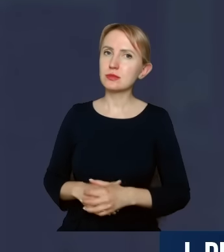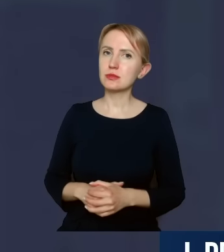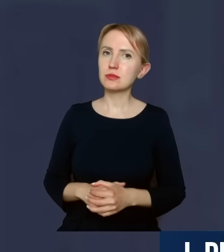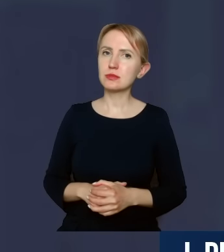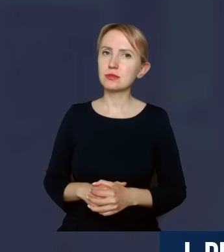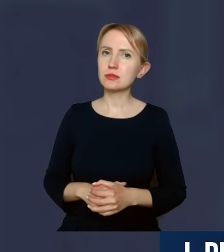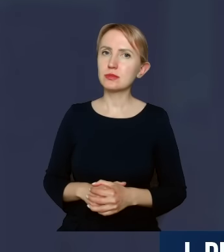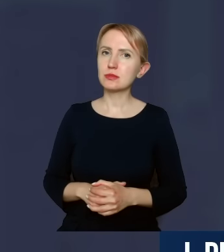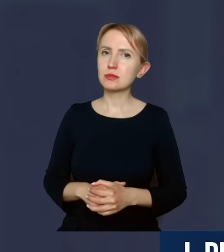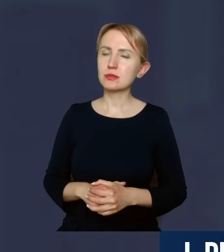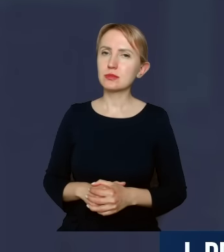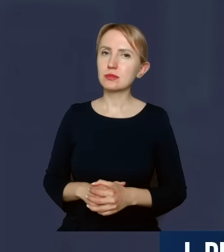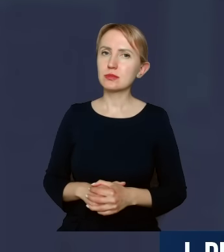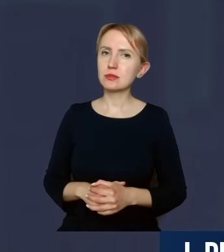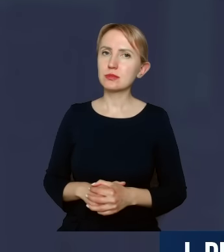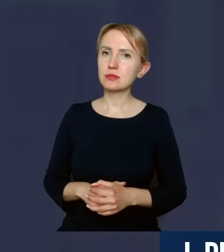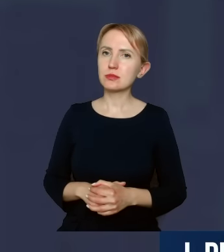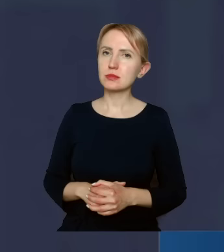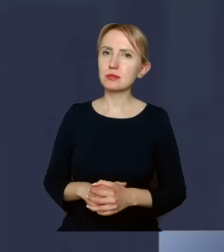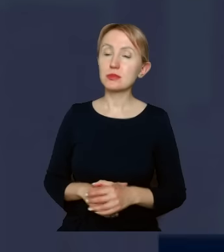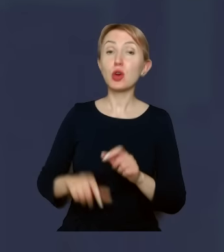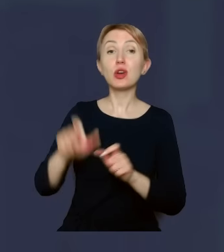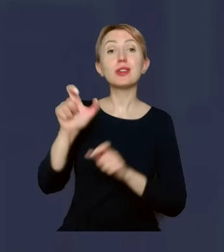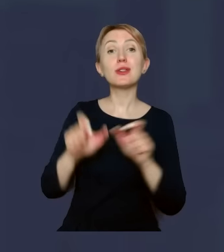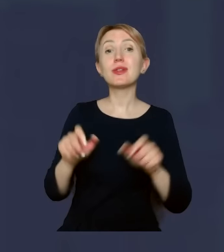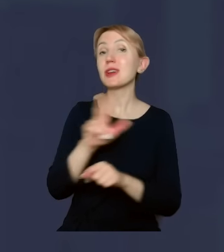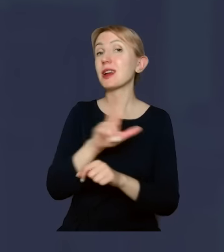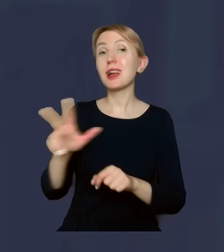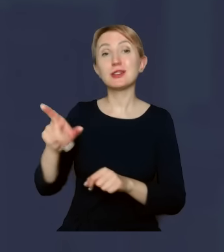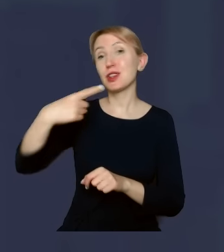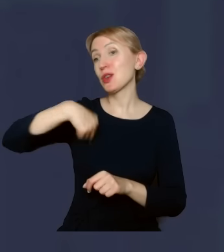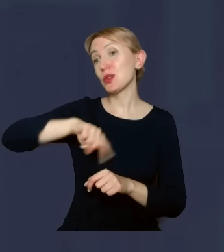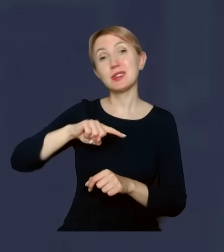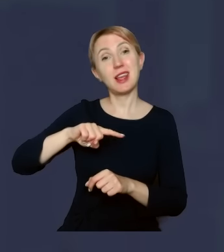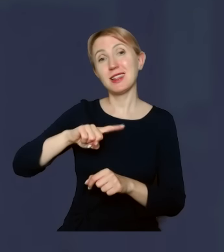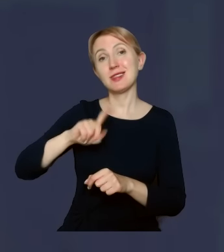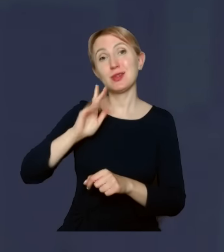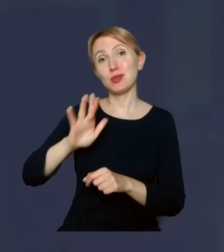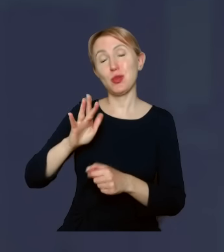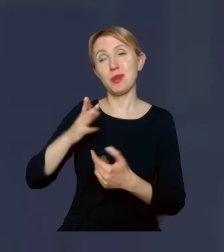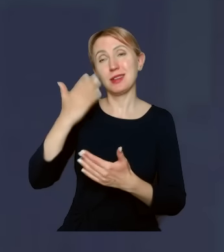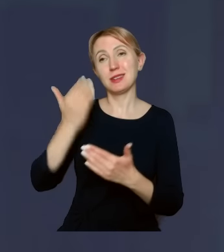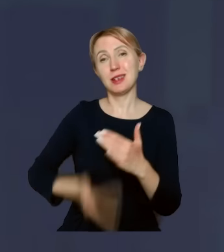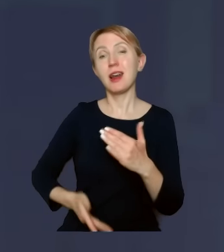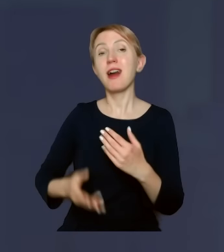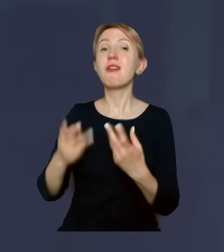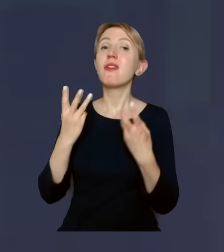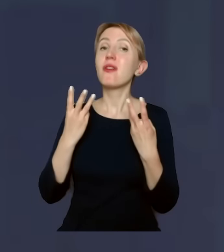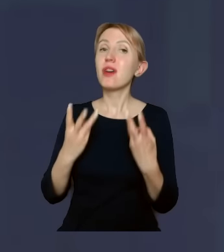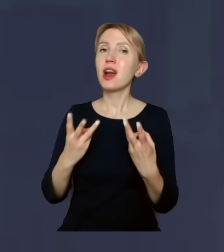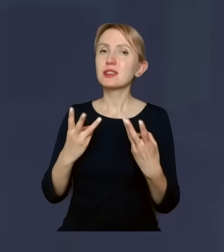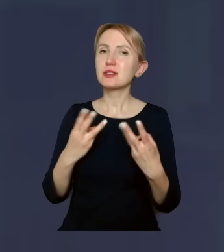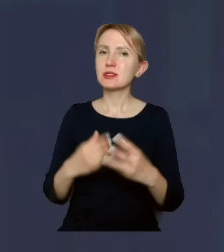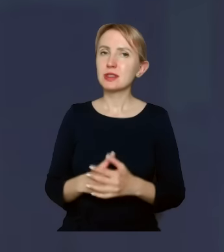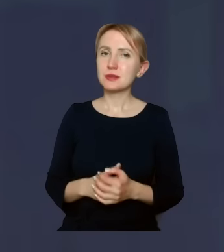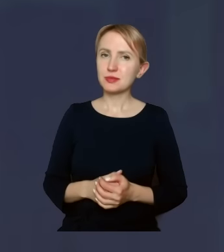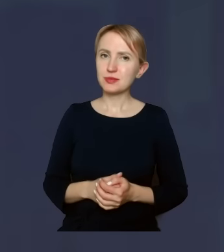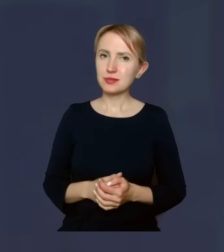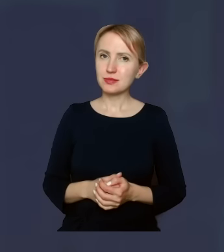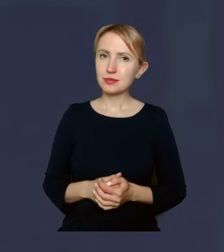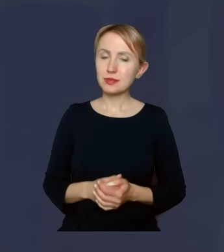uderzy to w którymś momencie indywidualnie w każdego z nas. I ważne jest, żeby każdy, kto